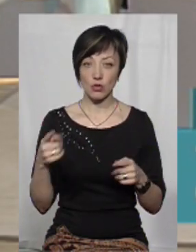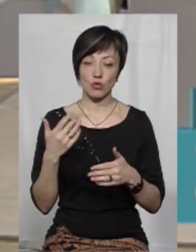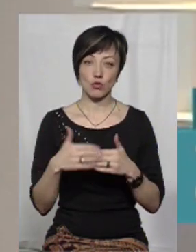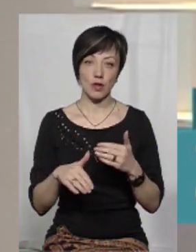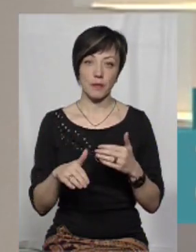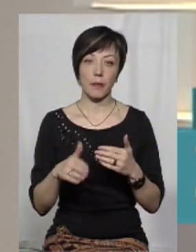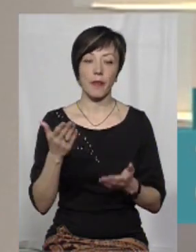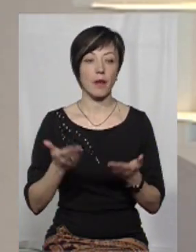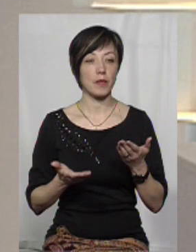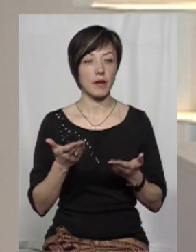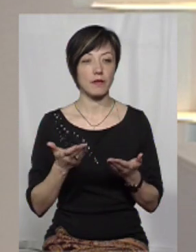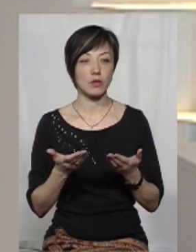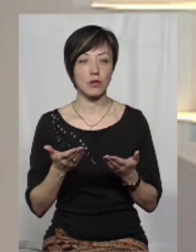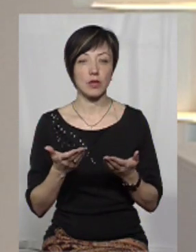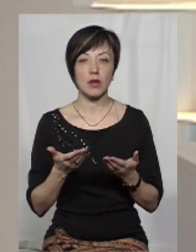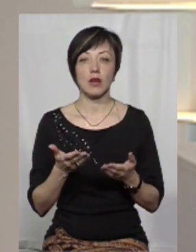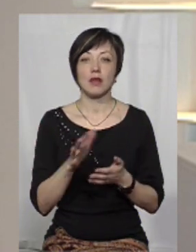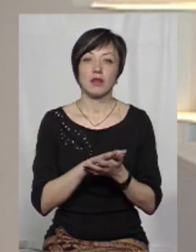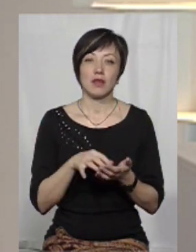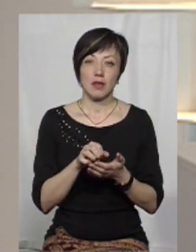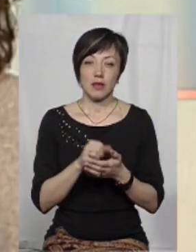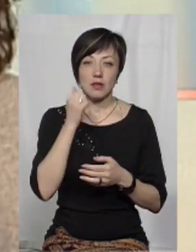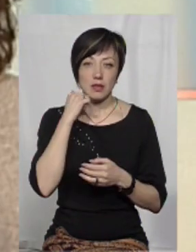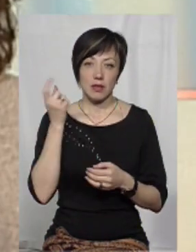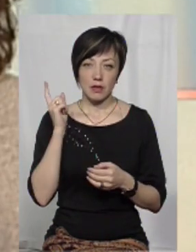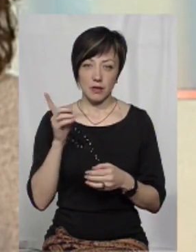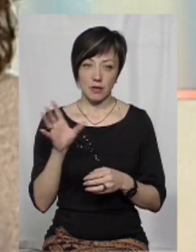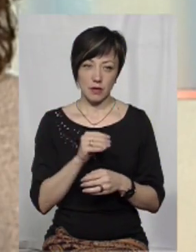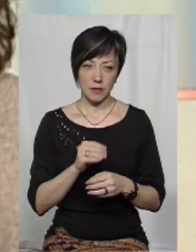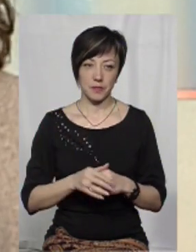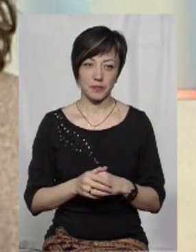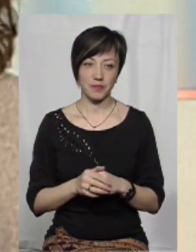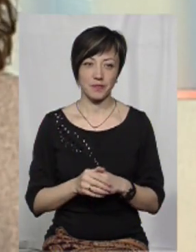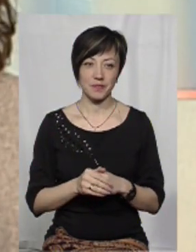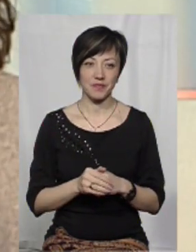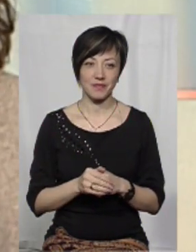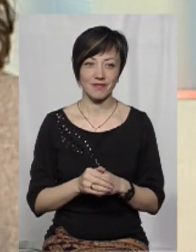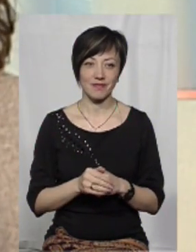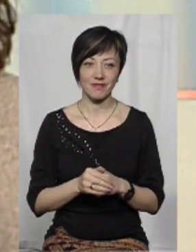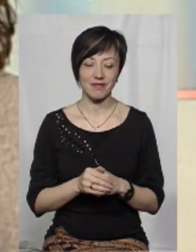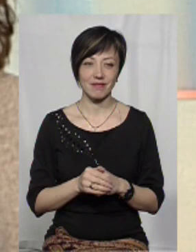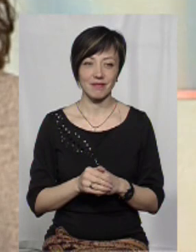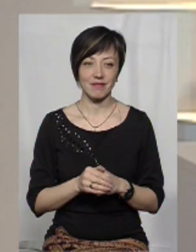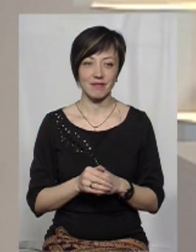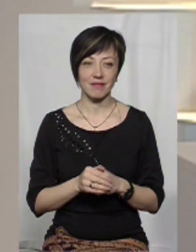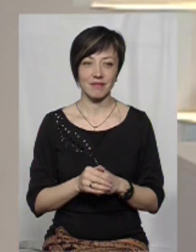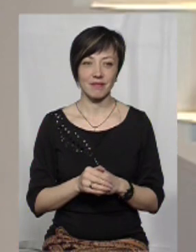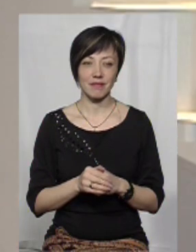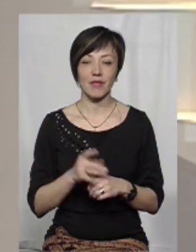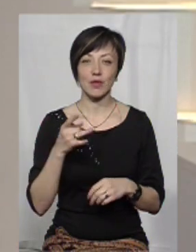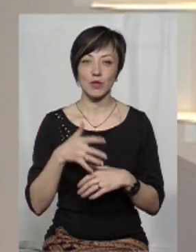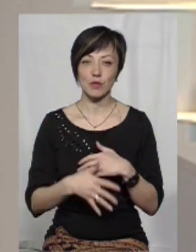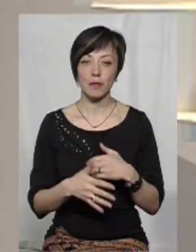уже, напевно... Ну, морально устарівше все. Та й фізично, напевно. Фізично. Я